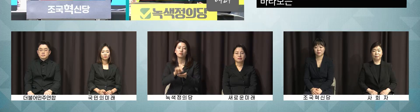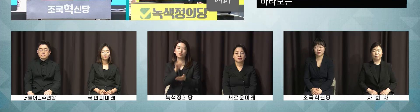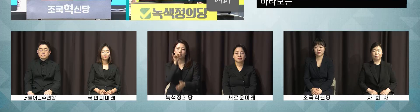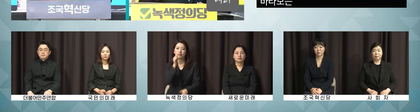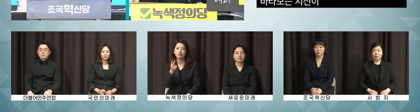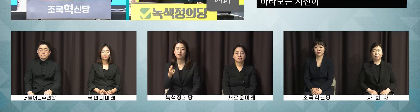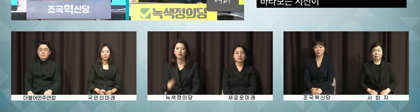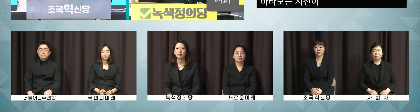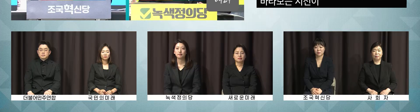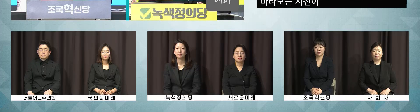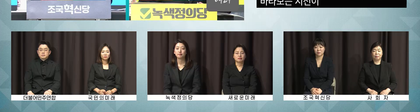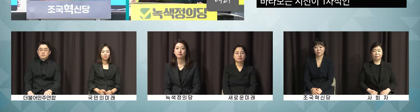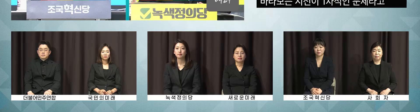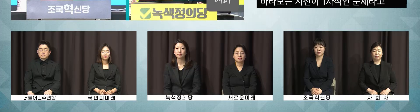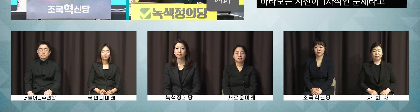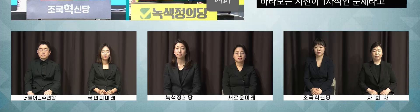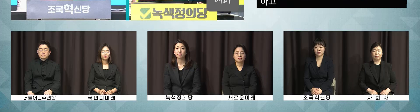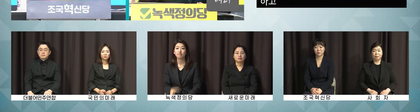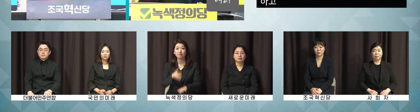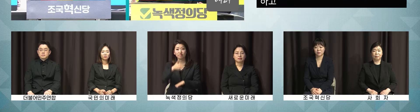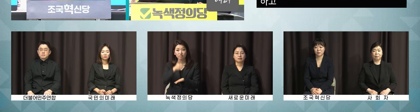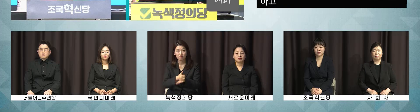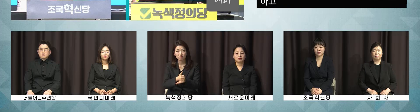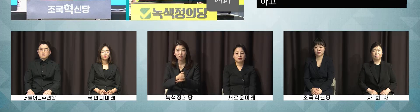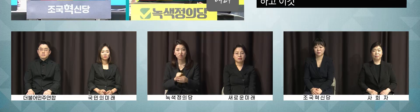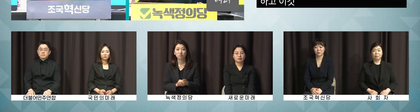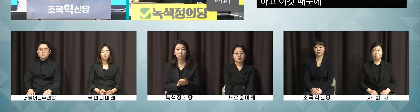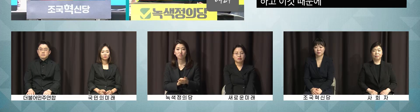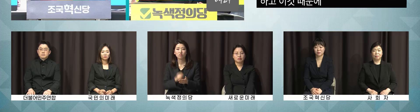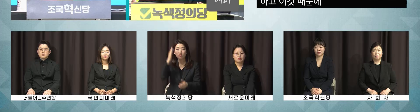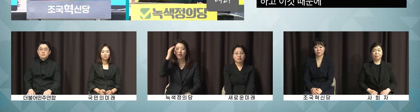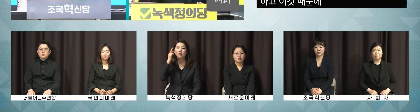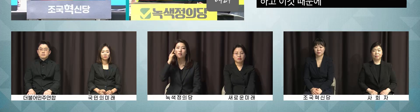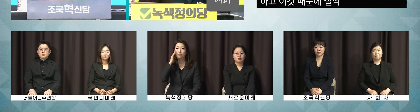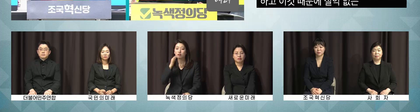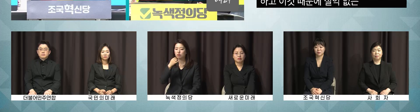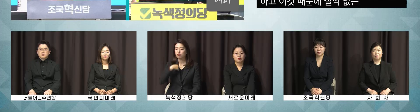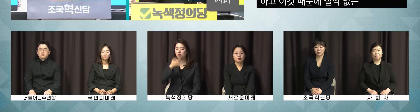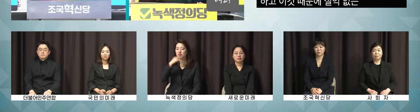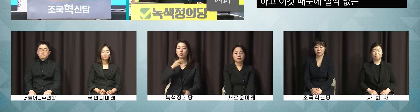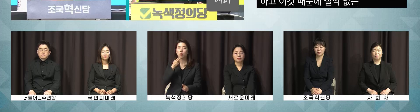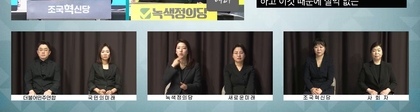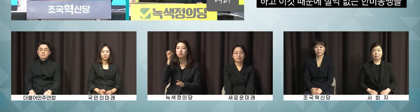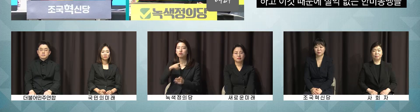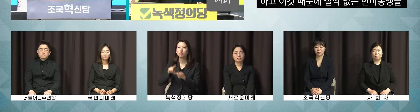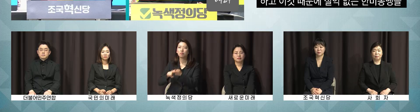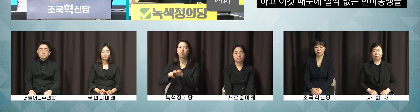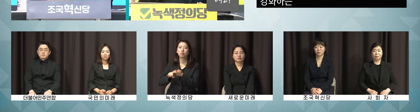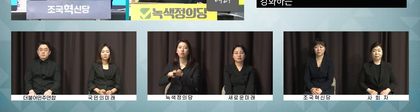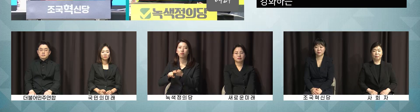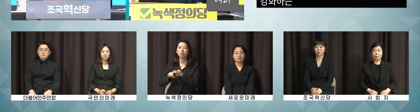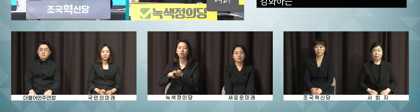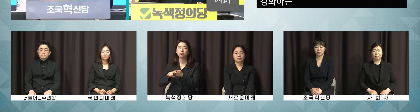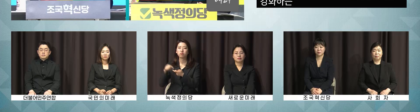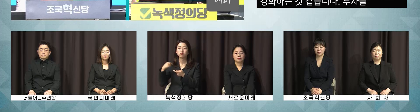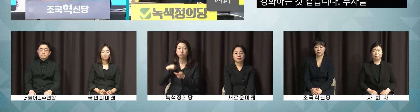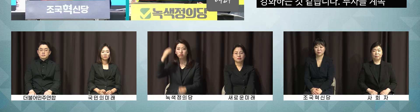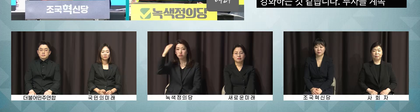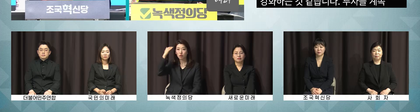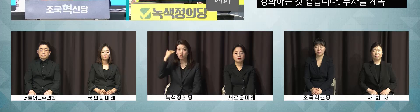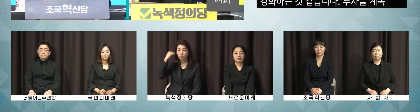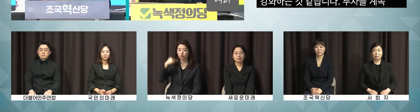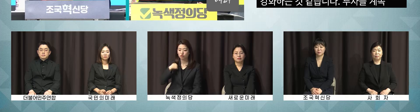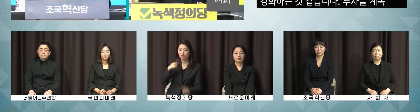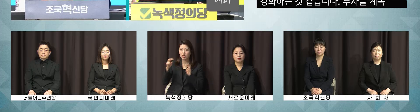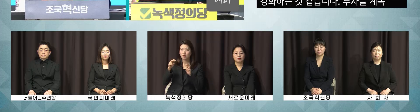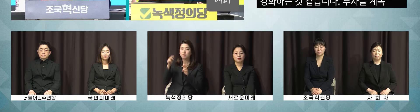문제라고 생각을 하고요. 이것 때문에 결국은 실익 없는 한미 동맹을 강화하고 있는 것 같습니다. 투자를 계속 한국 기업은 미국에 직접